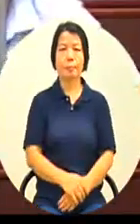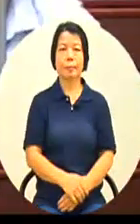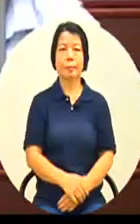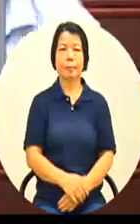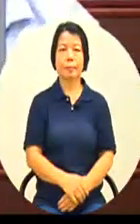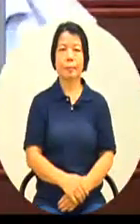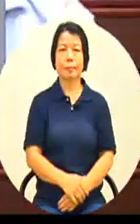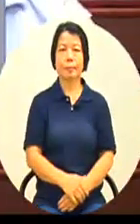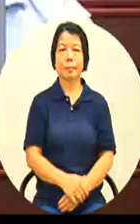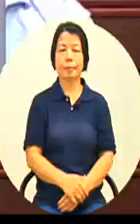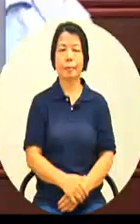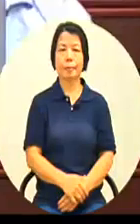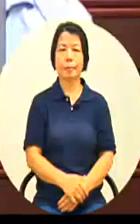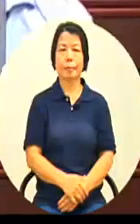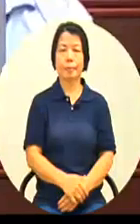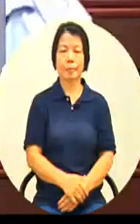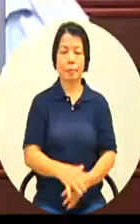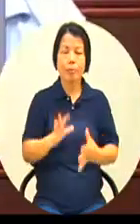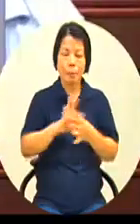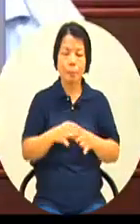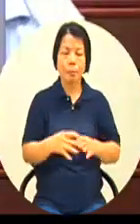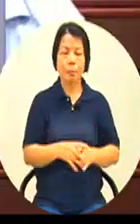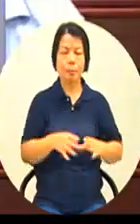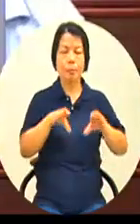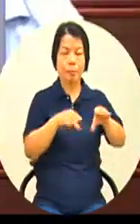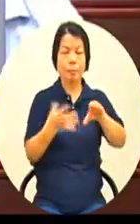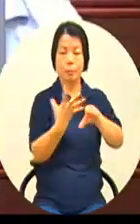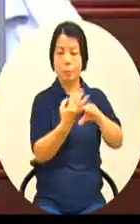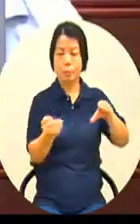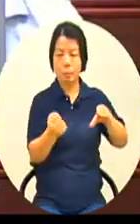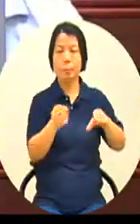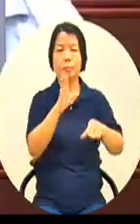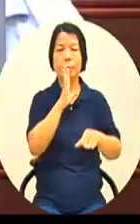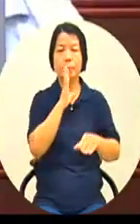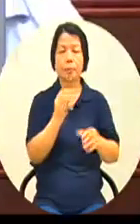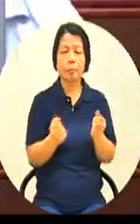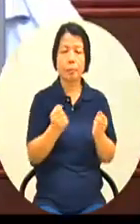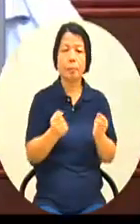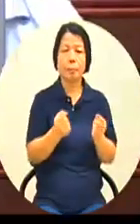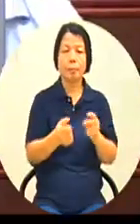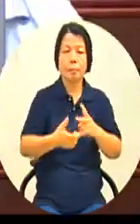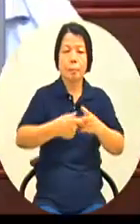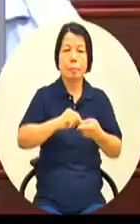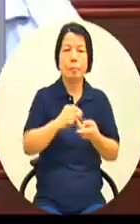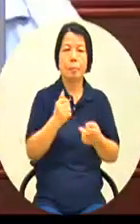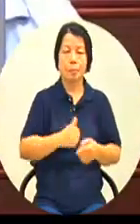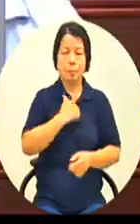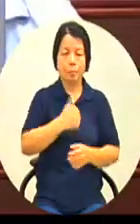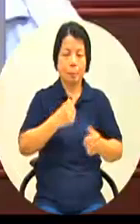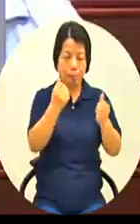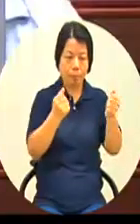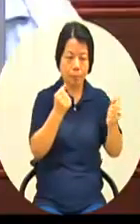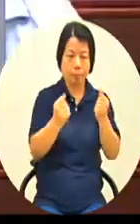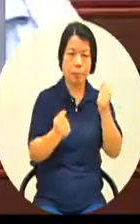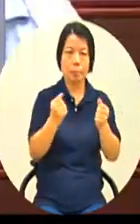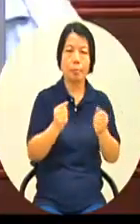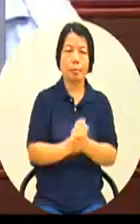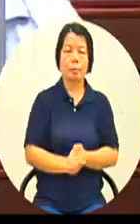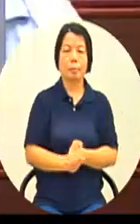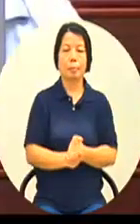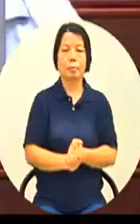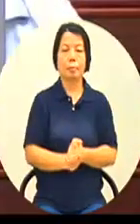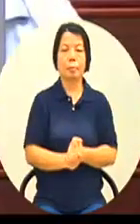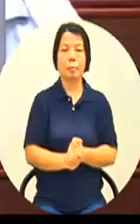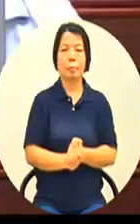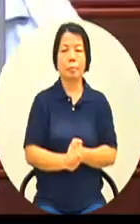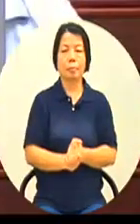一下吼。那因为咱用车牌， 吼、哦， 车牌是车主， 对， 所以甲伊是一个开的人，目前咱是无法度